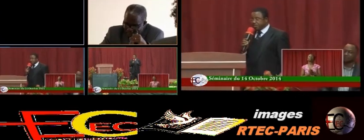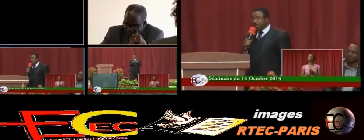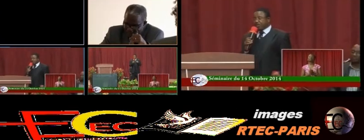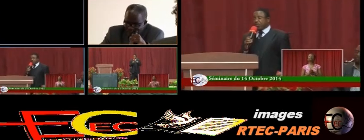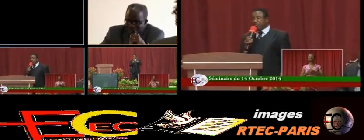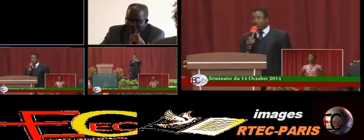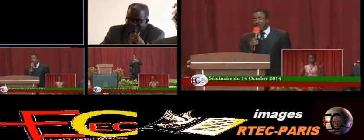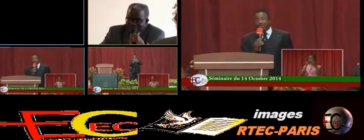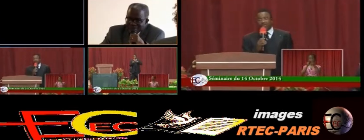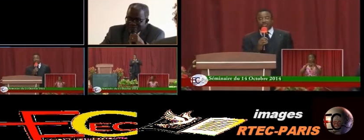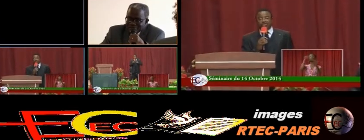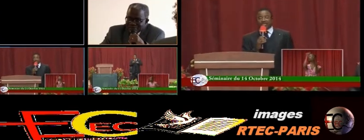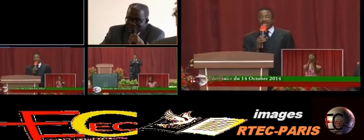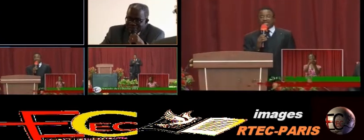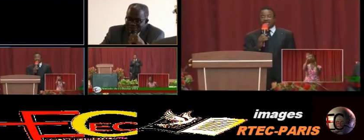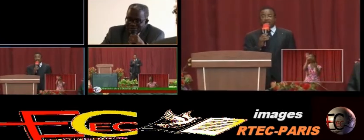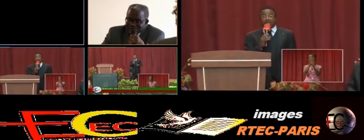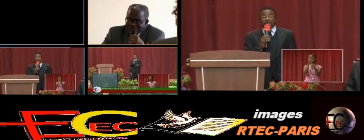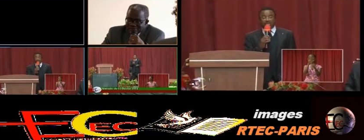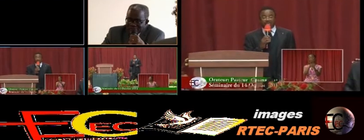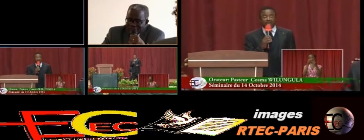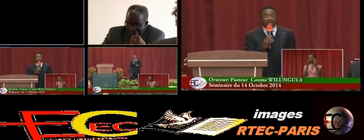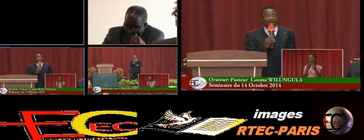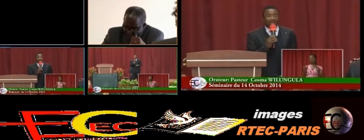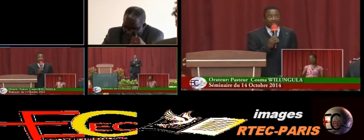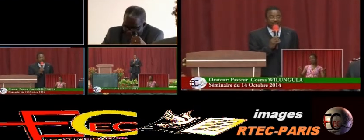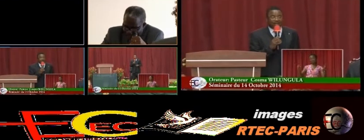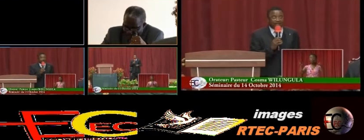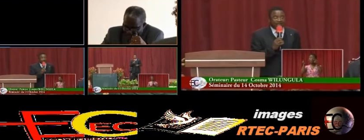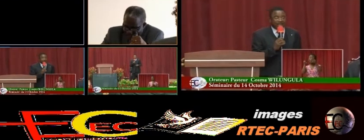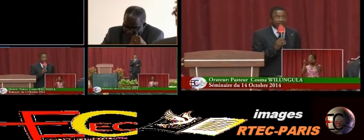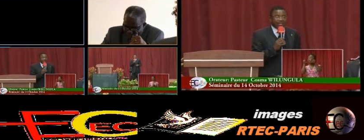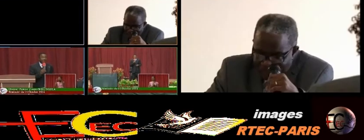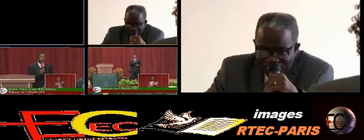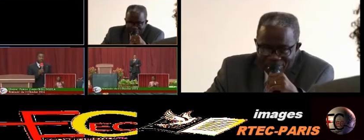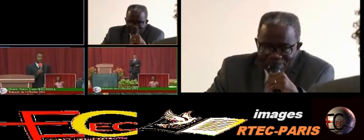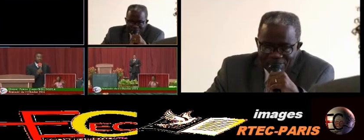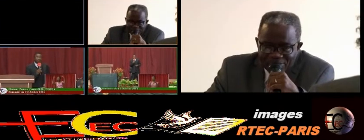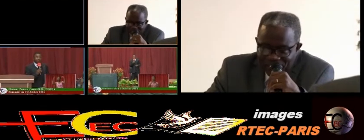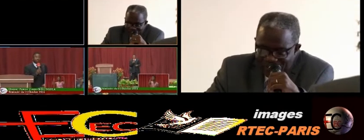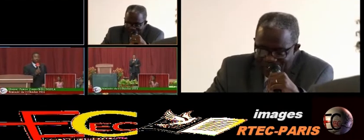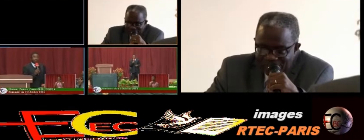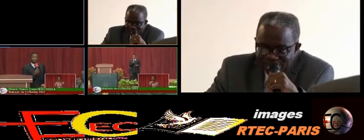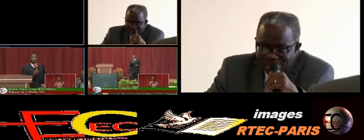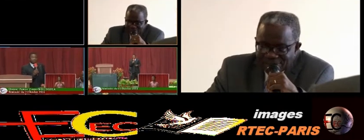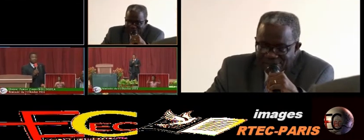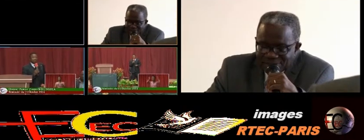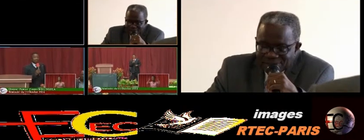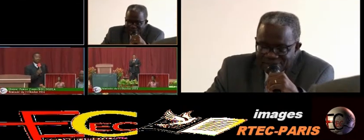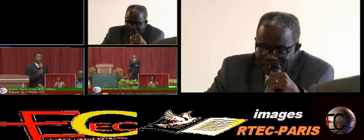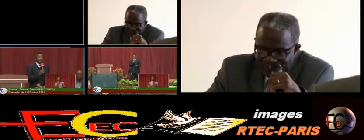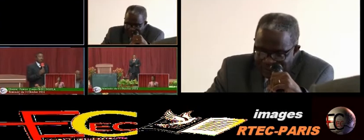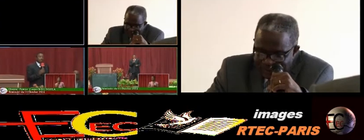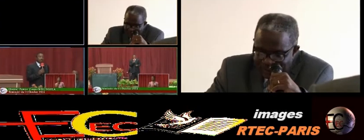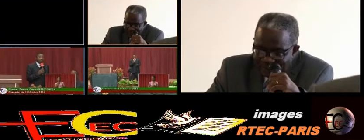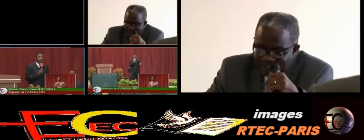C'est comme ça que beaucoup d'enfants de Dieu se laissent piéger à la fin de l'année. Ils sont approchés, leur